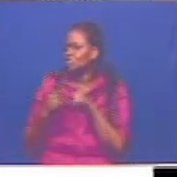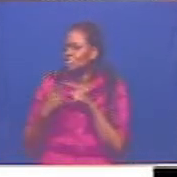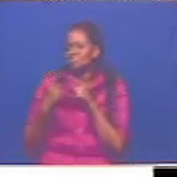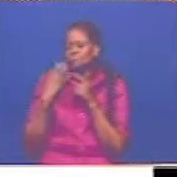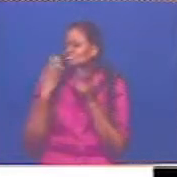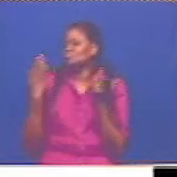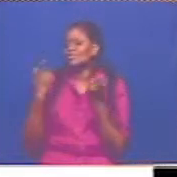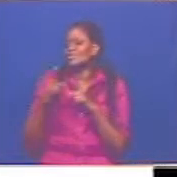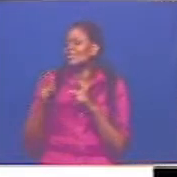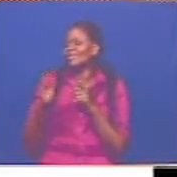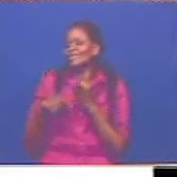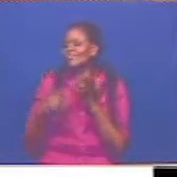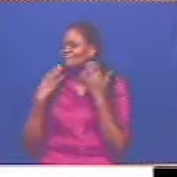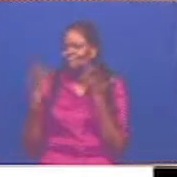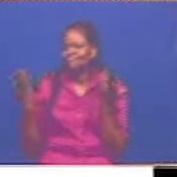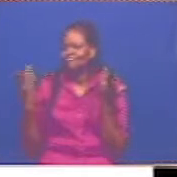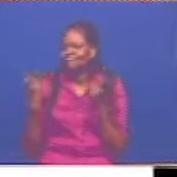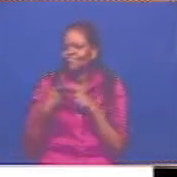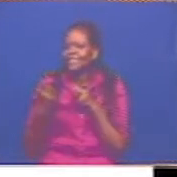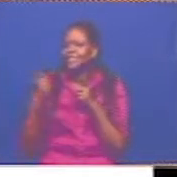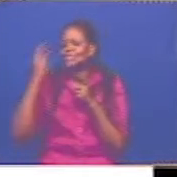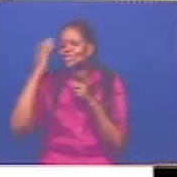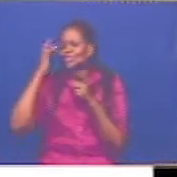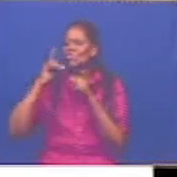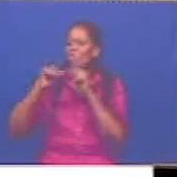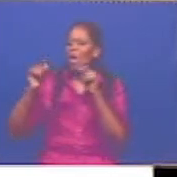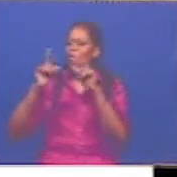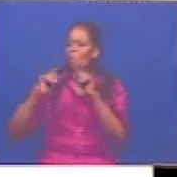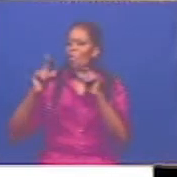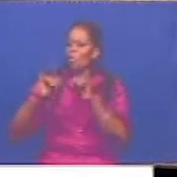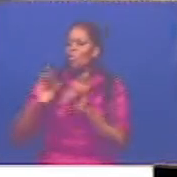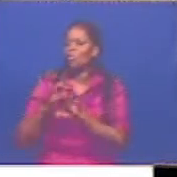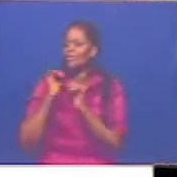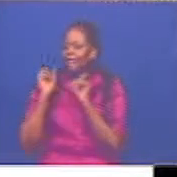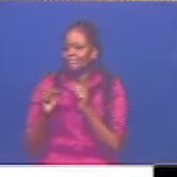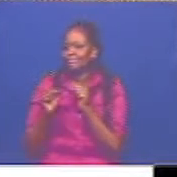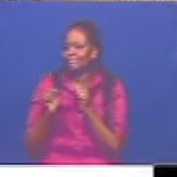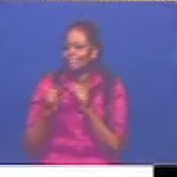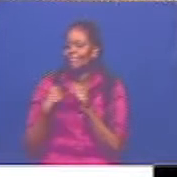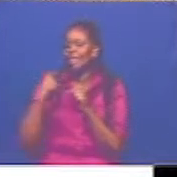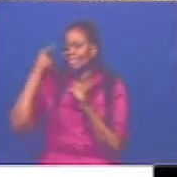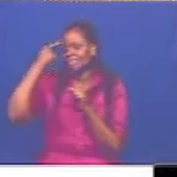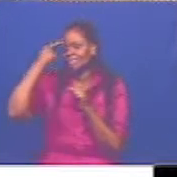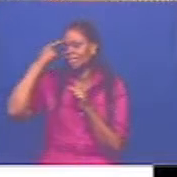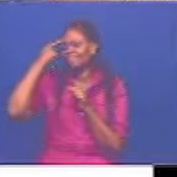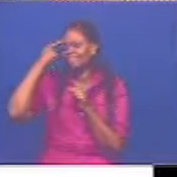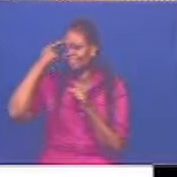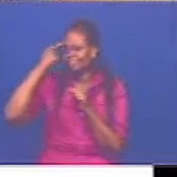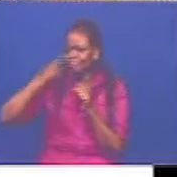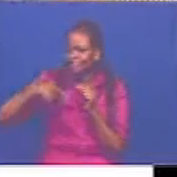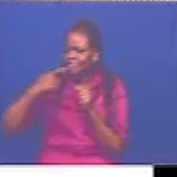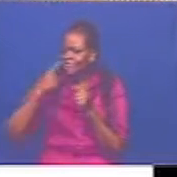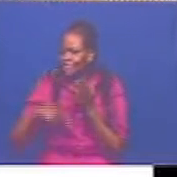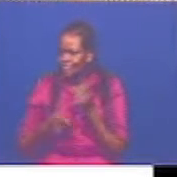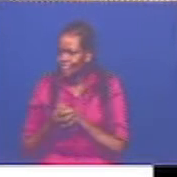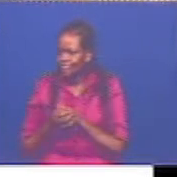wanaongea nini. But tunajua mpaka neno moja baada moja. So me I think the sisi kujiita upande kwa sababu I